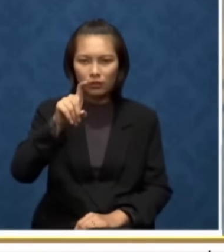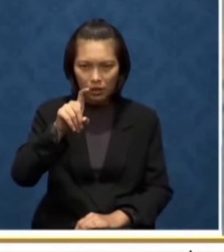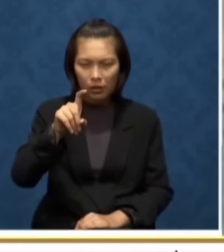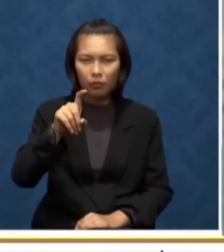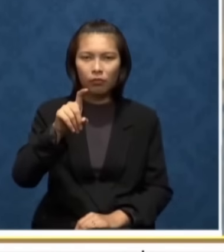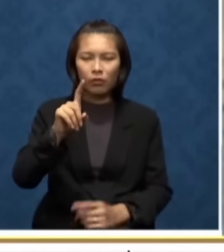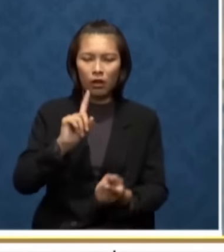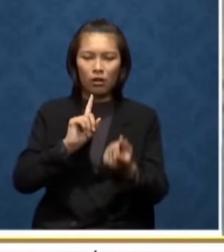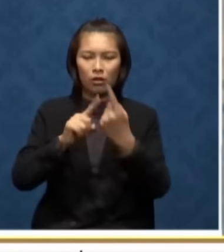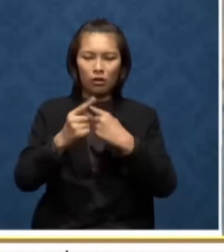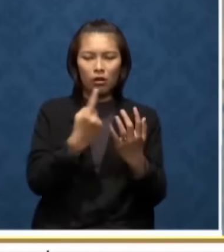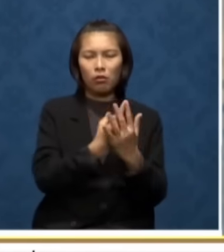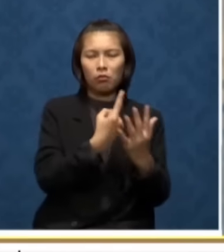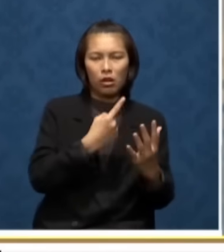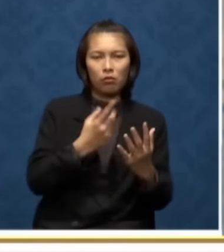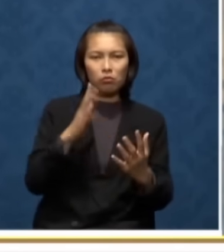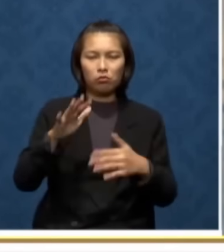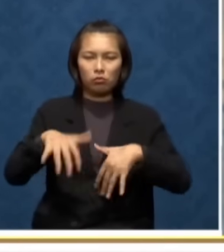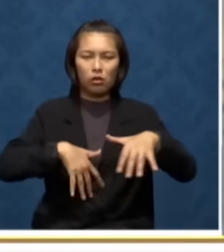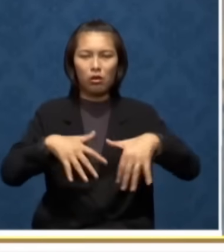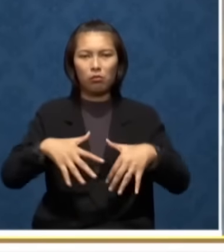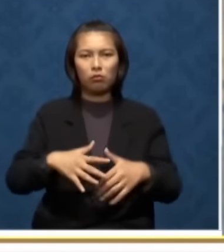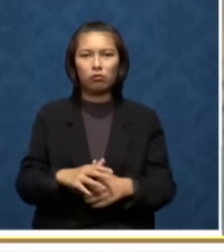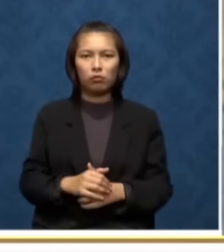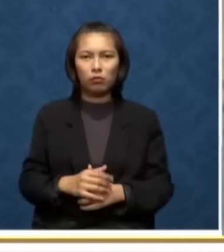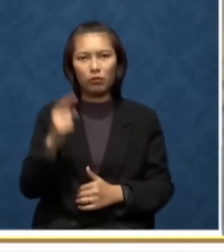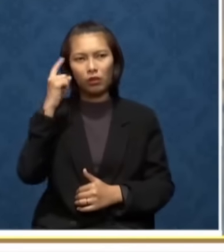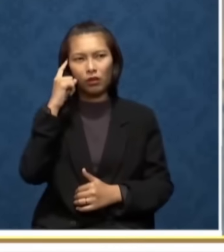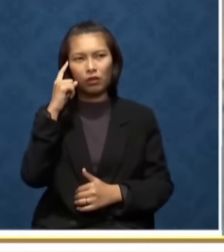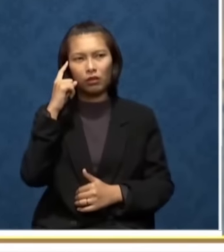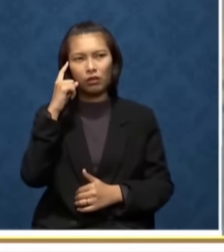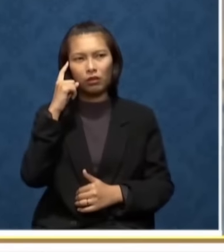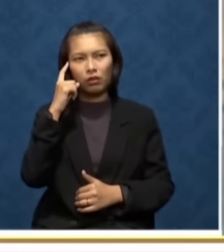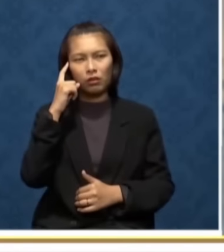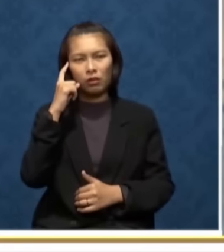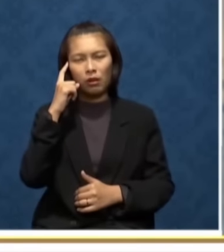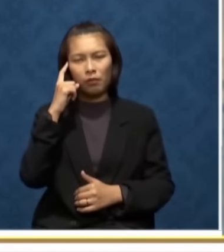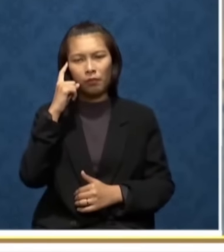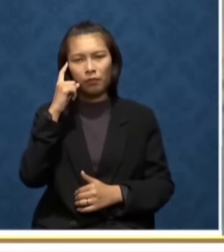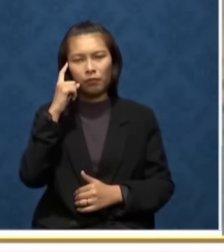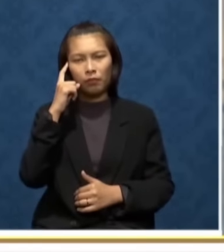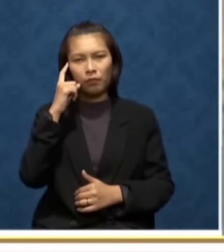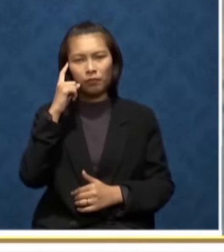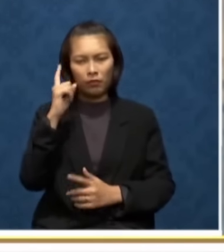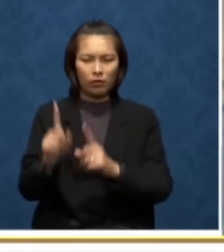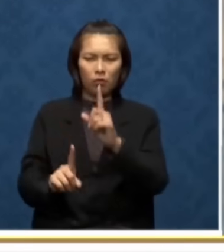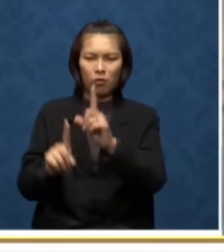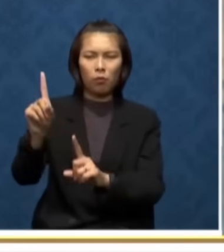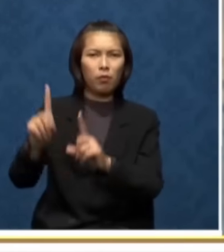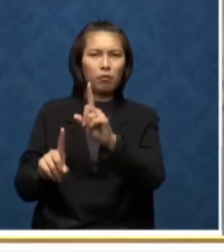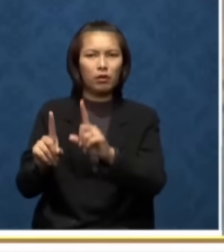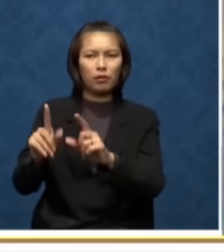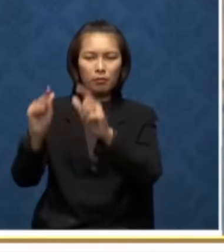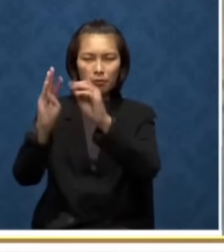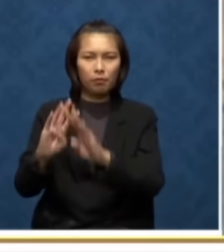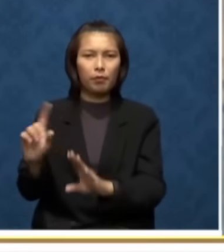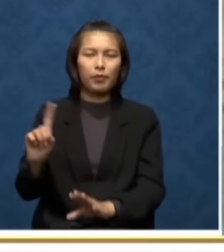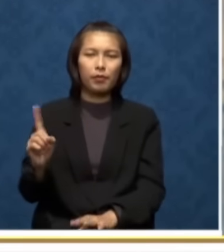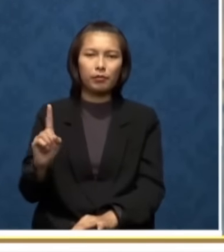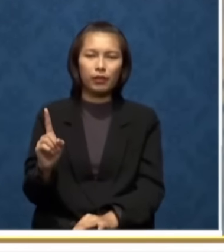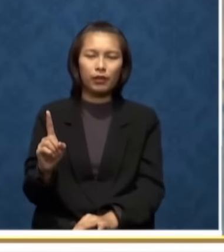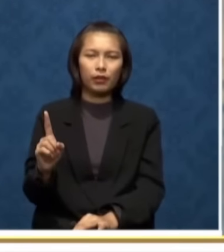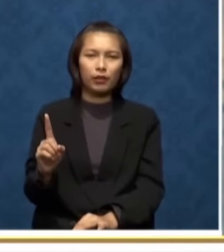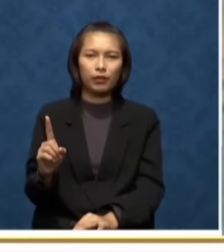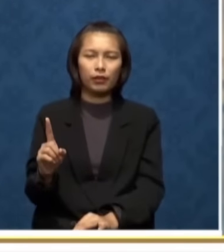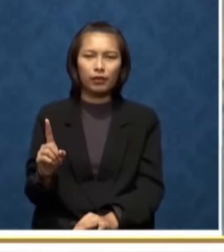พี่น้องประชาชนจำนวนมากค่ะว่าท่านมีเกณฑ์ในการคัดเลือกโครงการอย่างไรนะคะถึงจะ